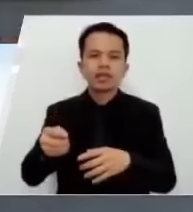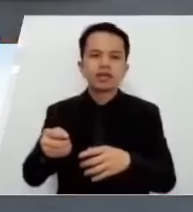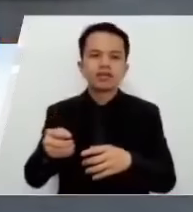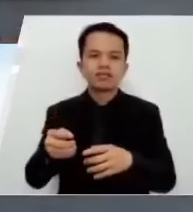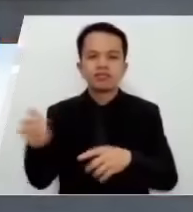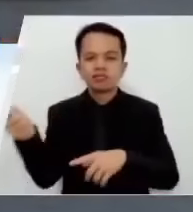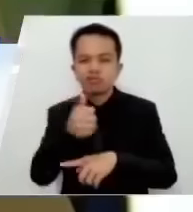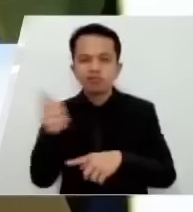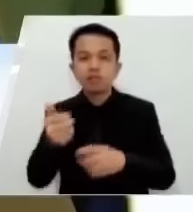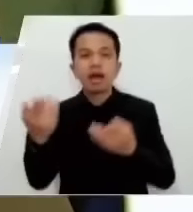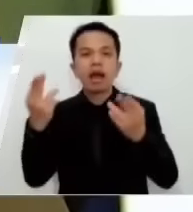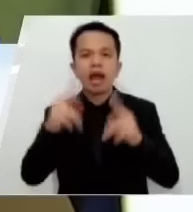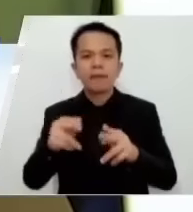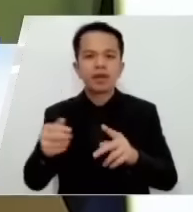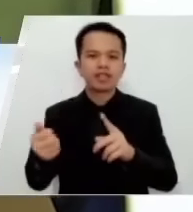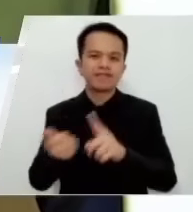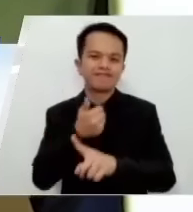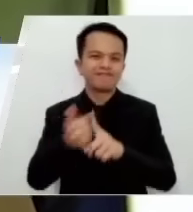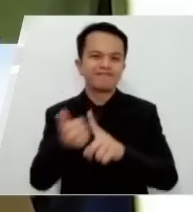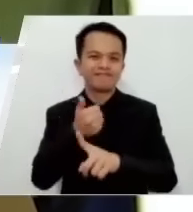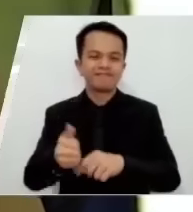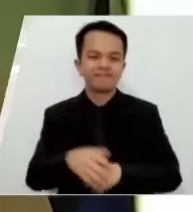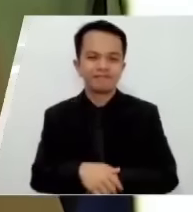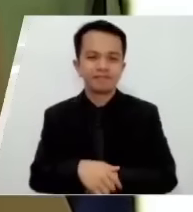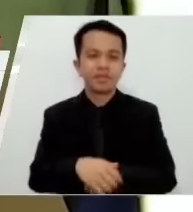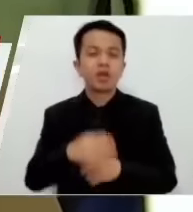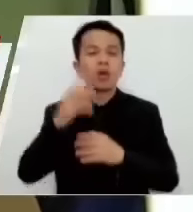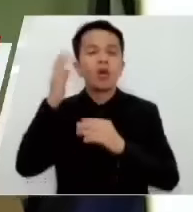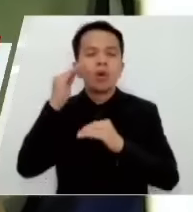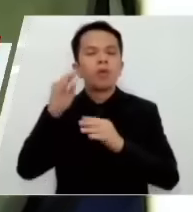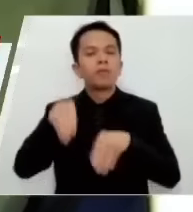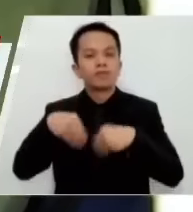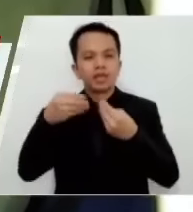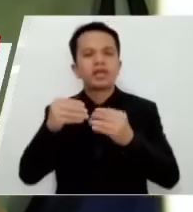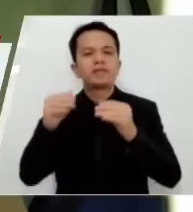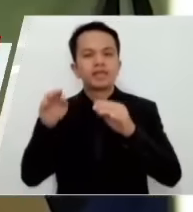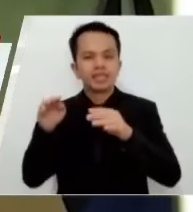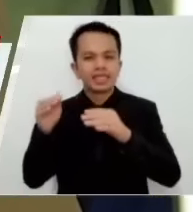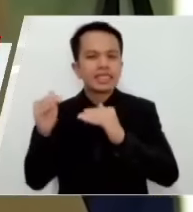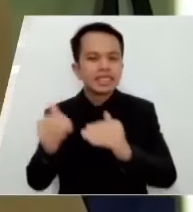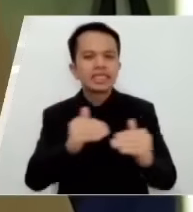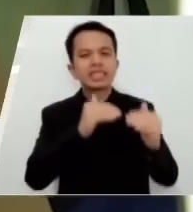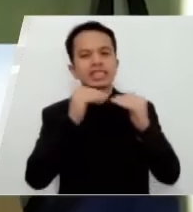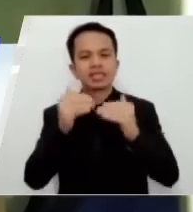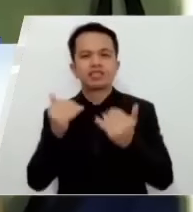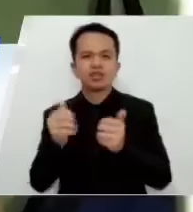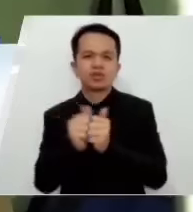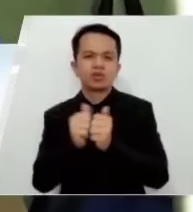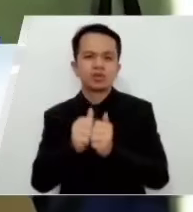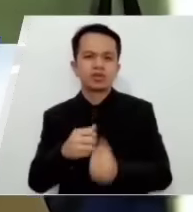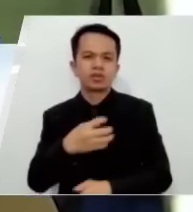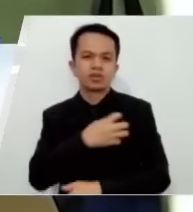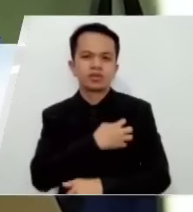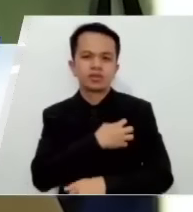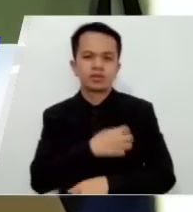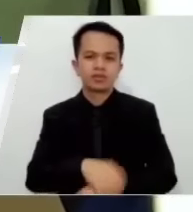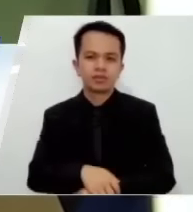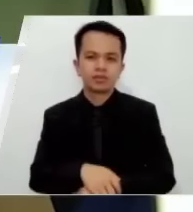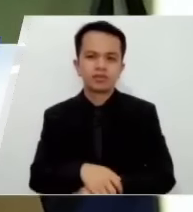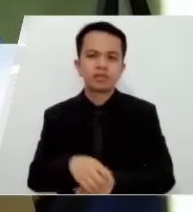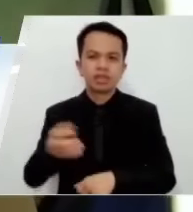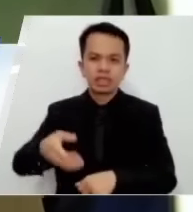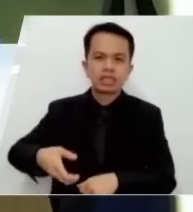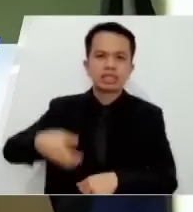na Kailan naman mabigyan po ng hustisya yung kasama namin na binuhusan ng asido